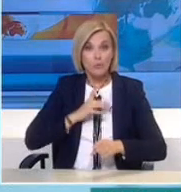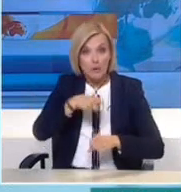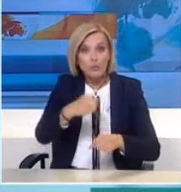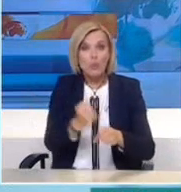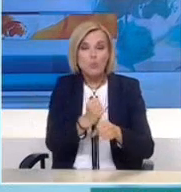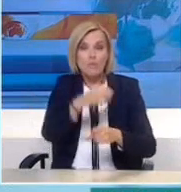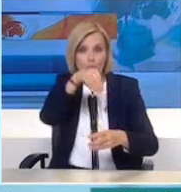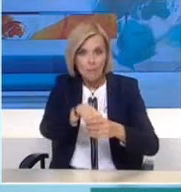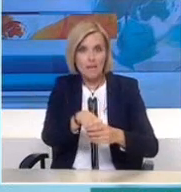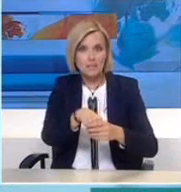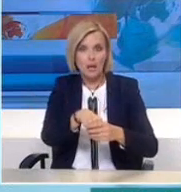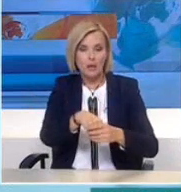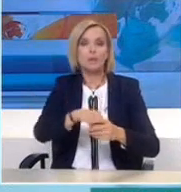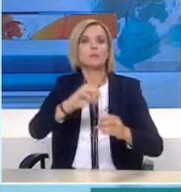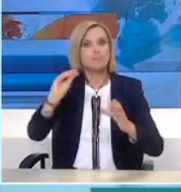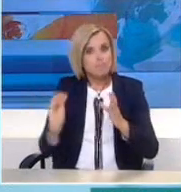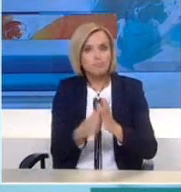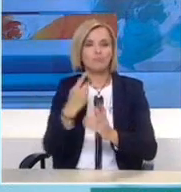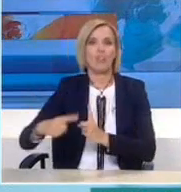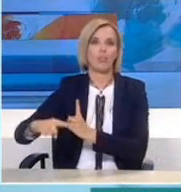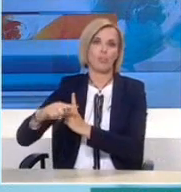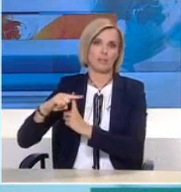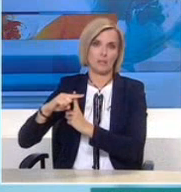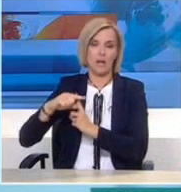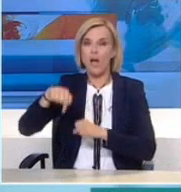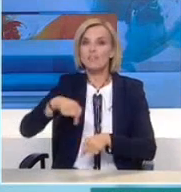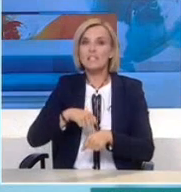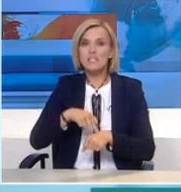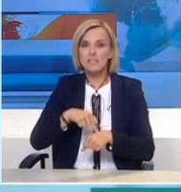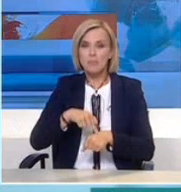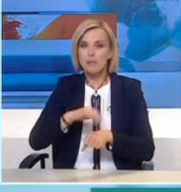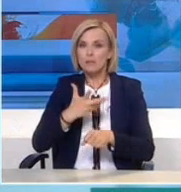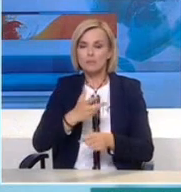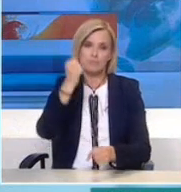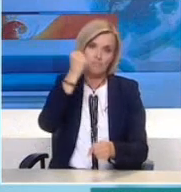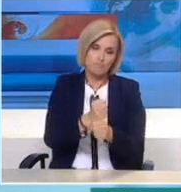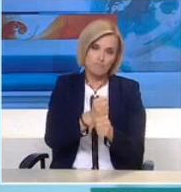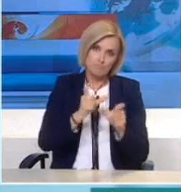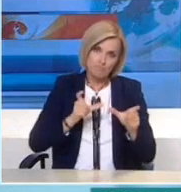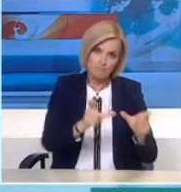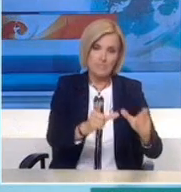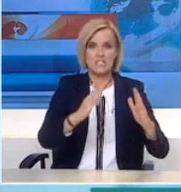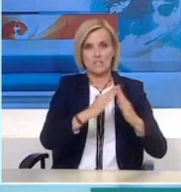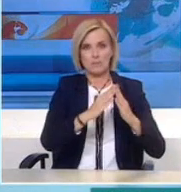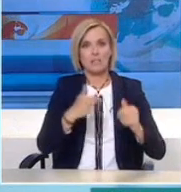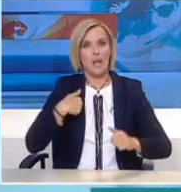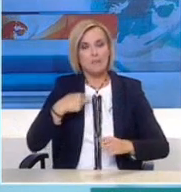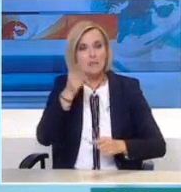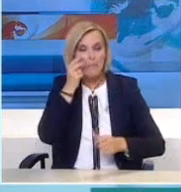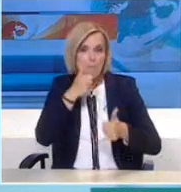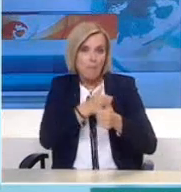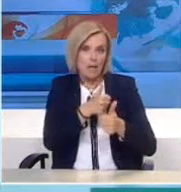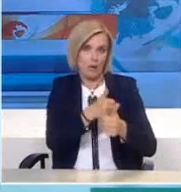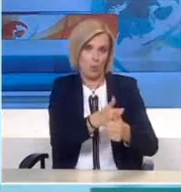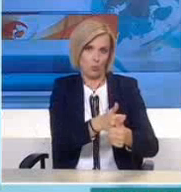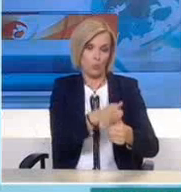ή συνεργαζόμενοι με την κλινική, είναι σε καραντίνα σε κατοίκον απομόνωση και παρακολουθείται η υγεία τους ενώ έχουν απομακρυνθεί